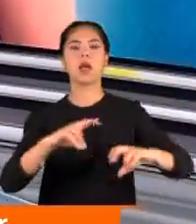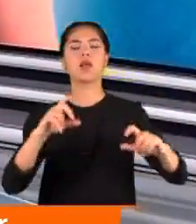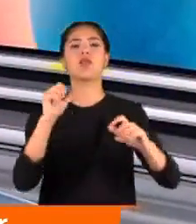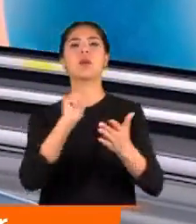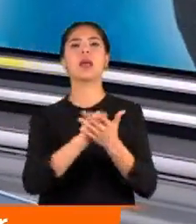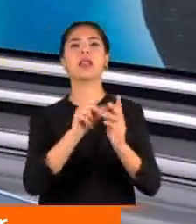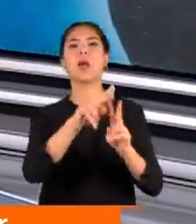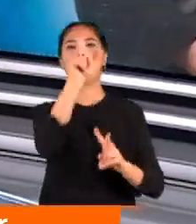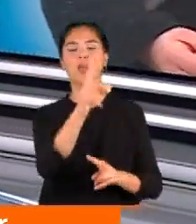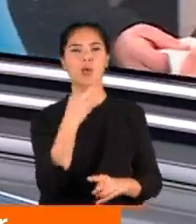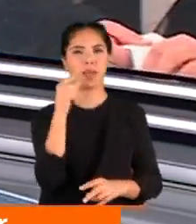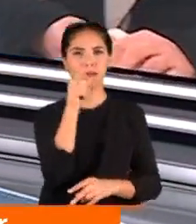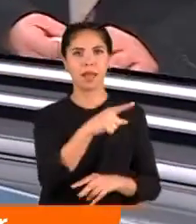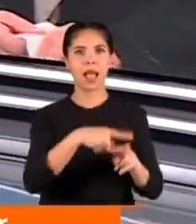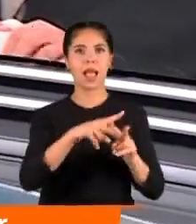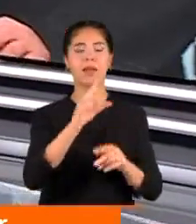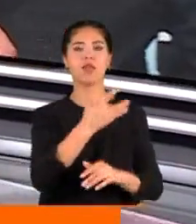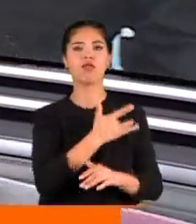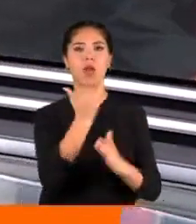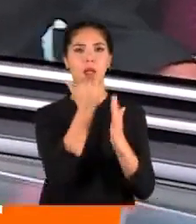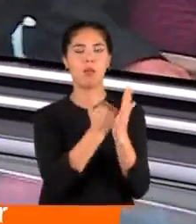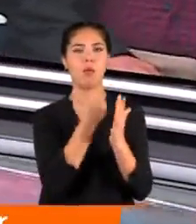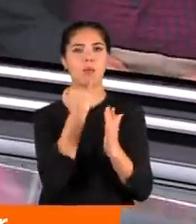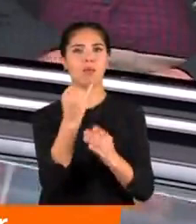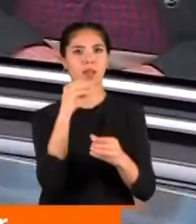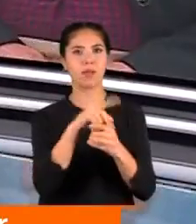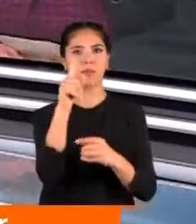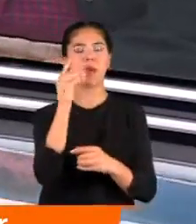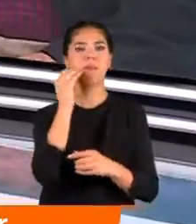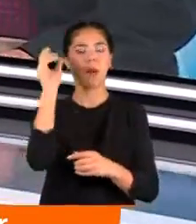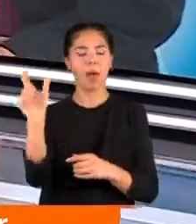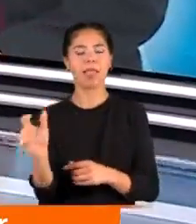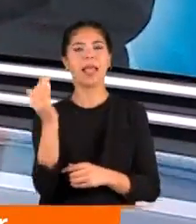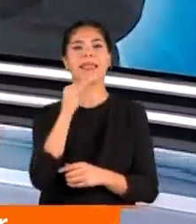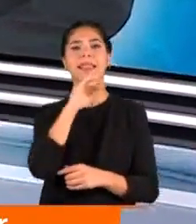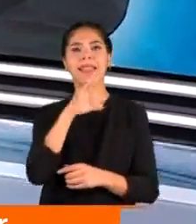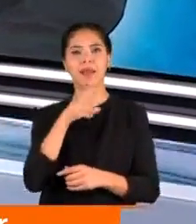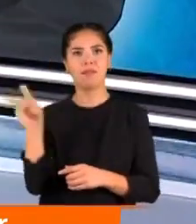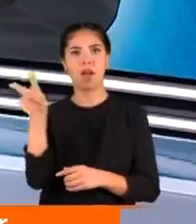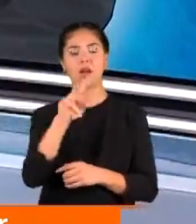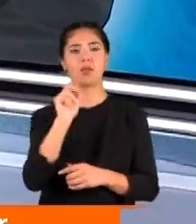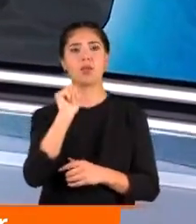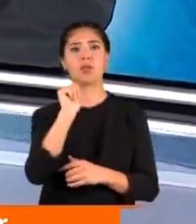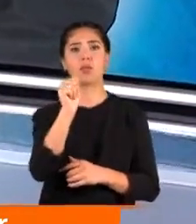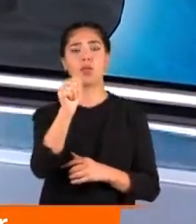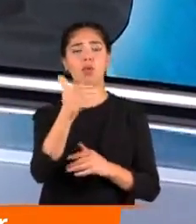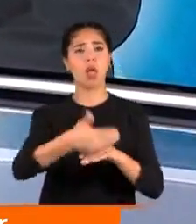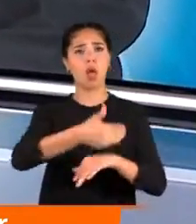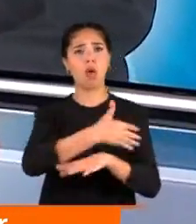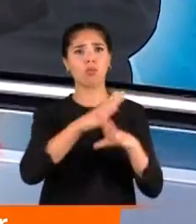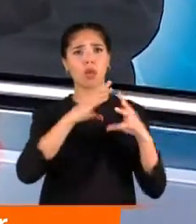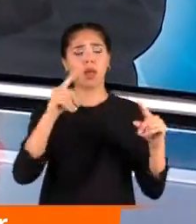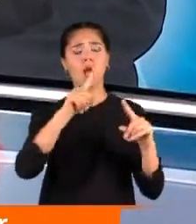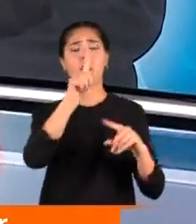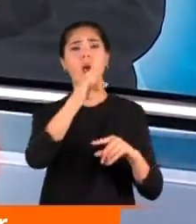Araştırmacı gazeteci Müge Anlı'nın ATV'deki canlı yayın konukları arasında bu kez bir babaanne ve dede vardı. Günler önce ortadan kaybolan 14 yaşındaki torunları